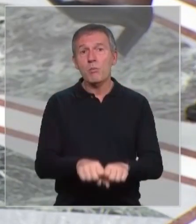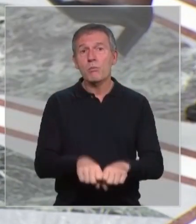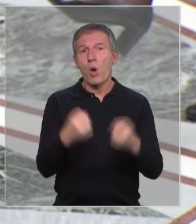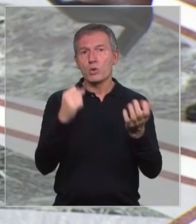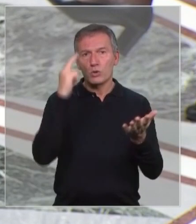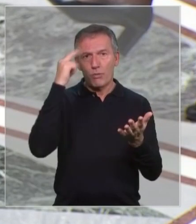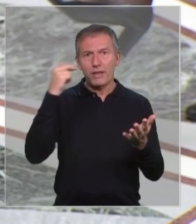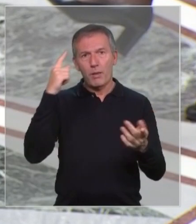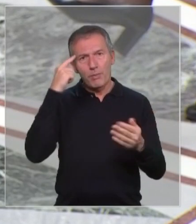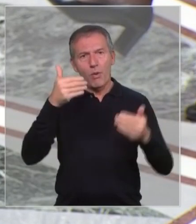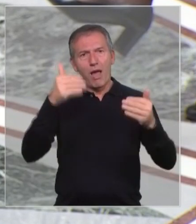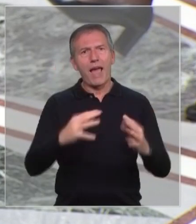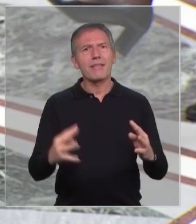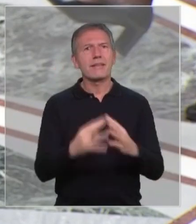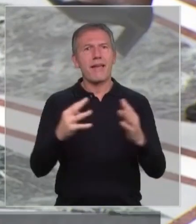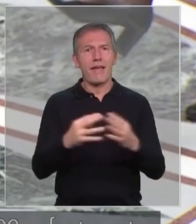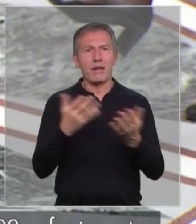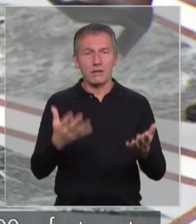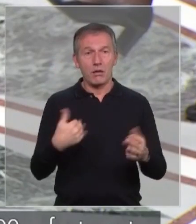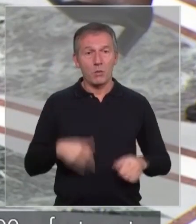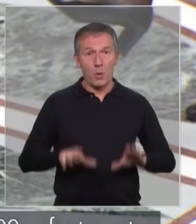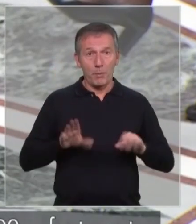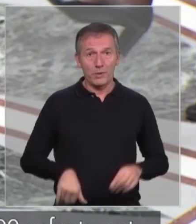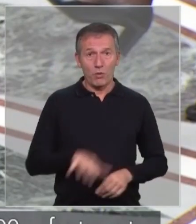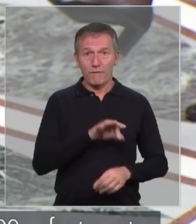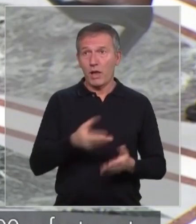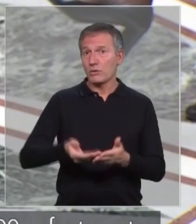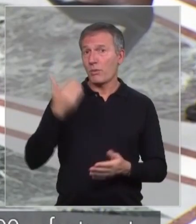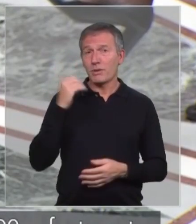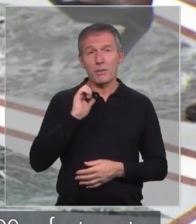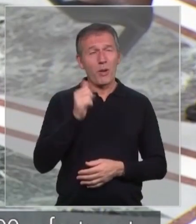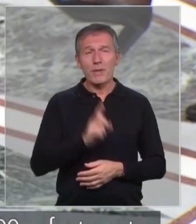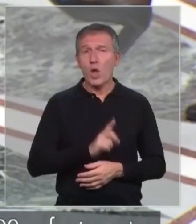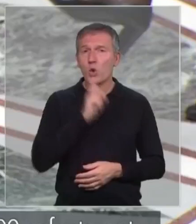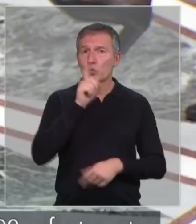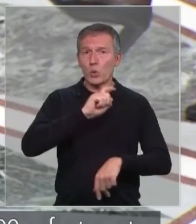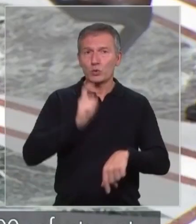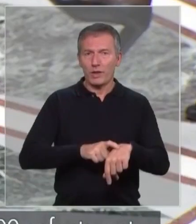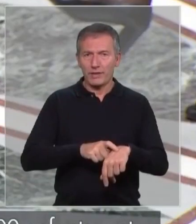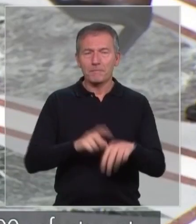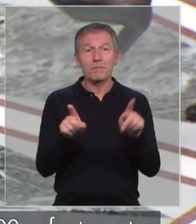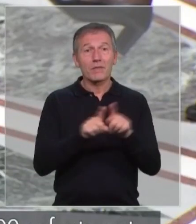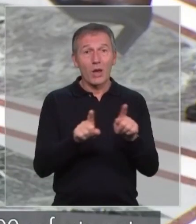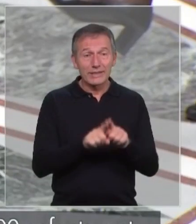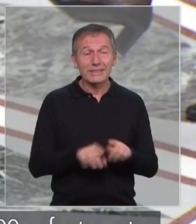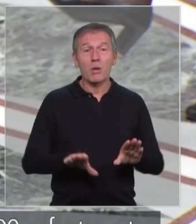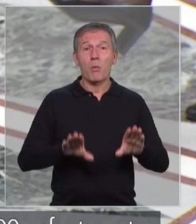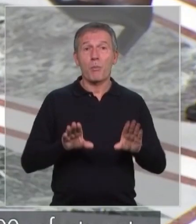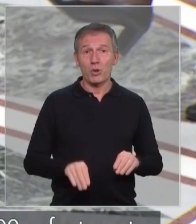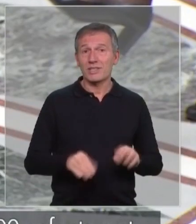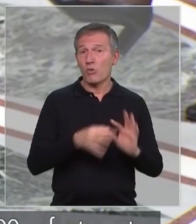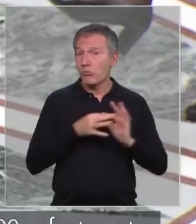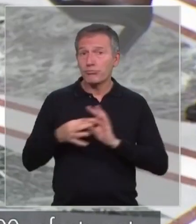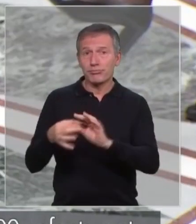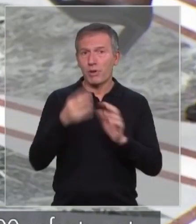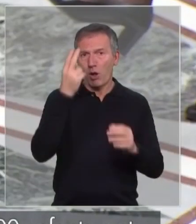la cessation des hostilités. C'est la position de la France depuis les premiers jours de ce conflit. C'est aussi la position commune des